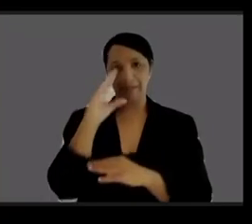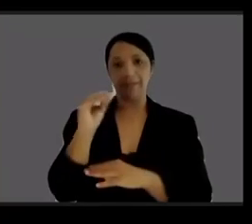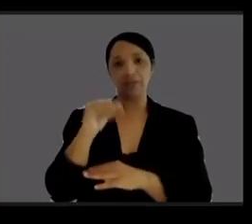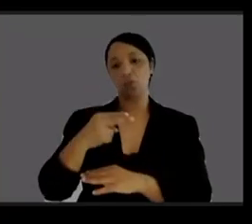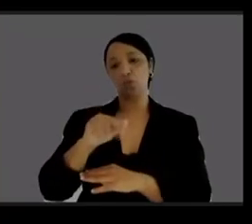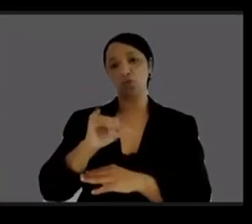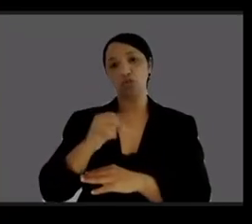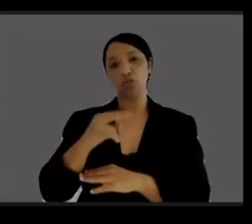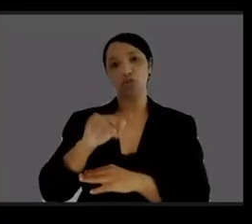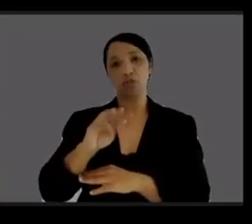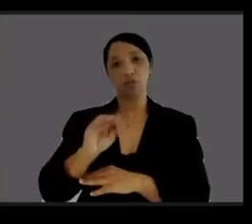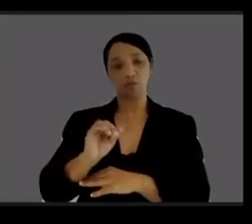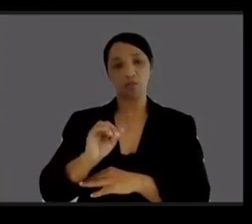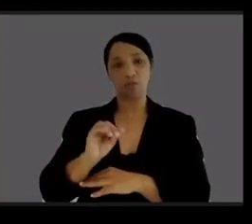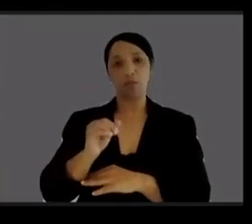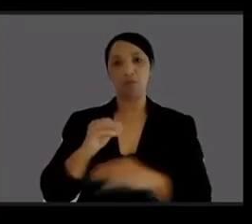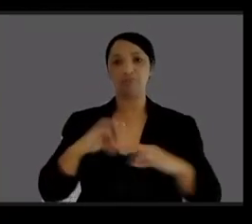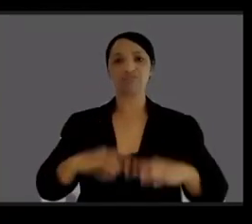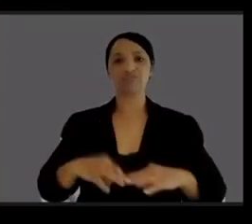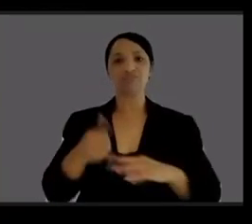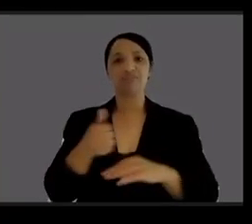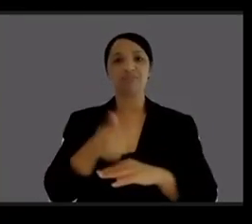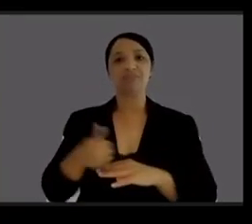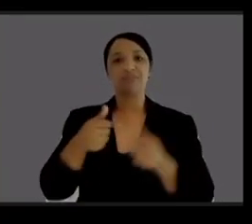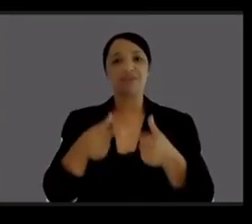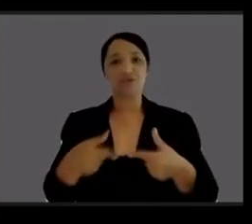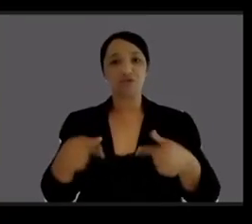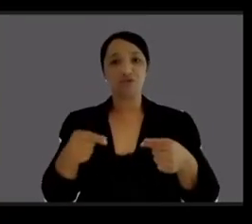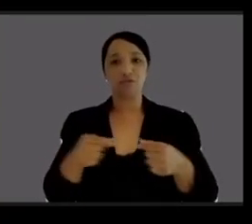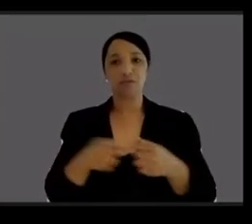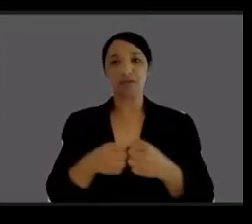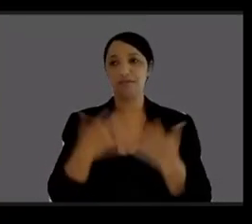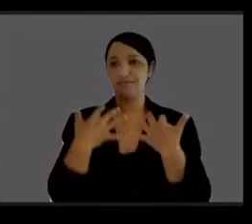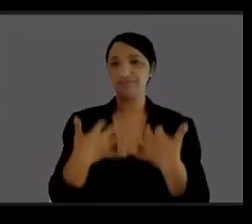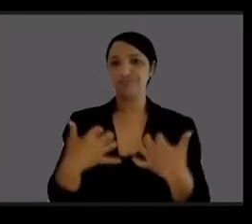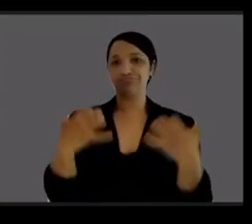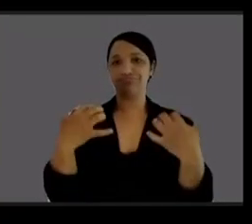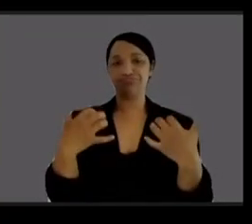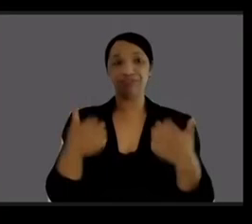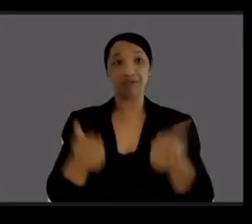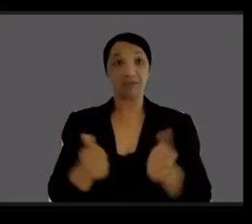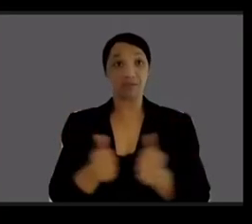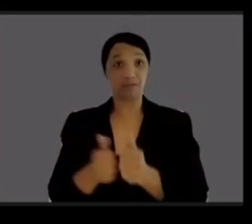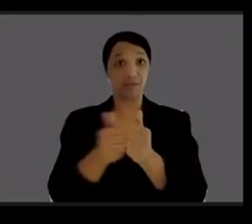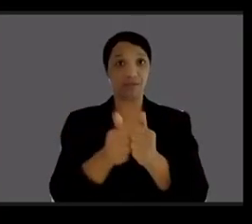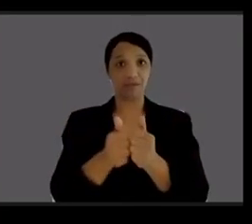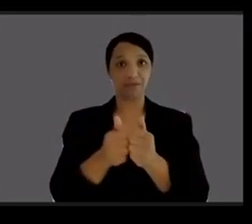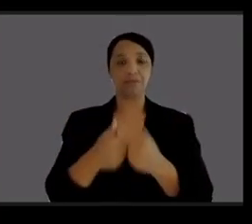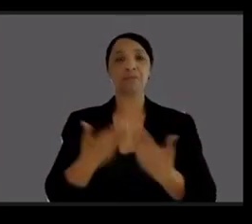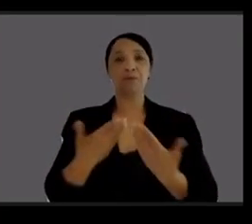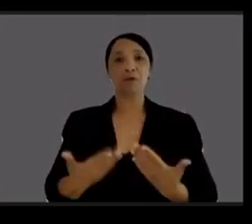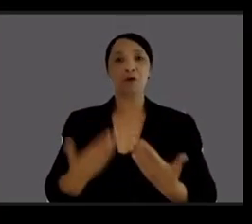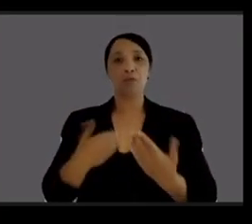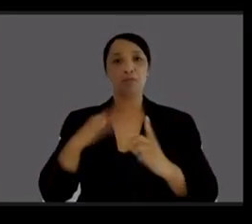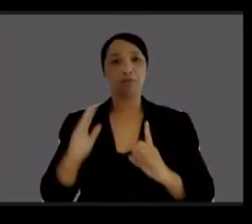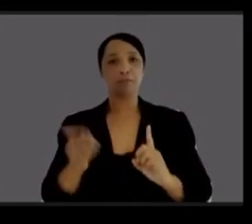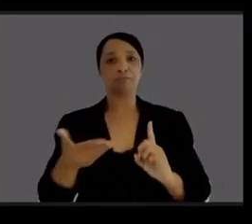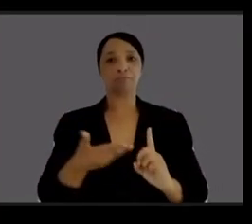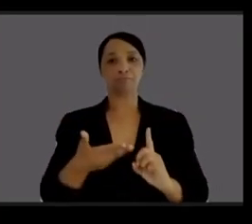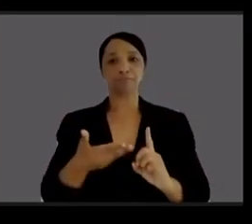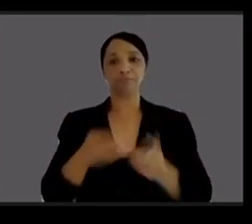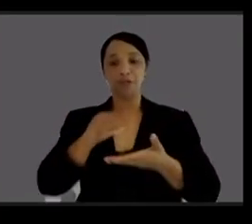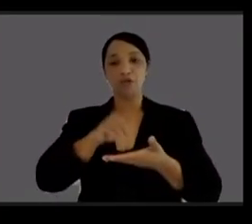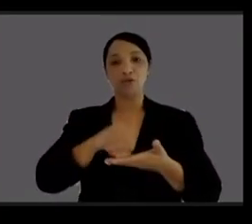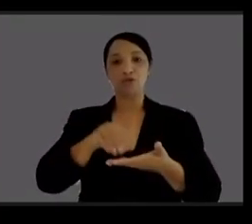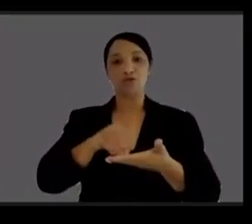岸田文雄首相阁下、各位嘉宾，我非常荣幸介绍